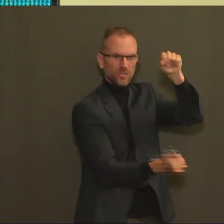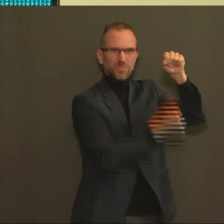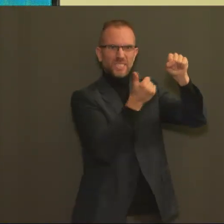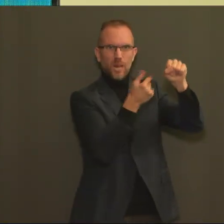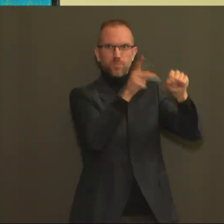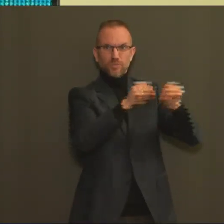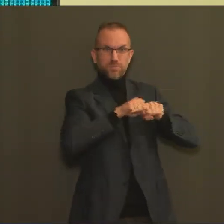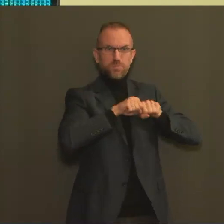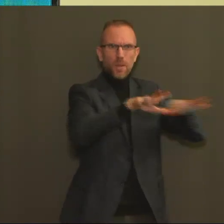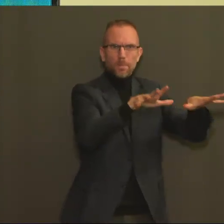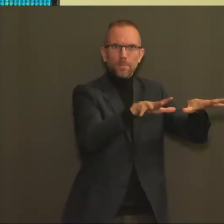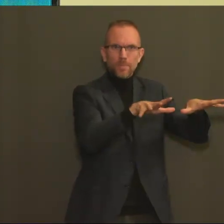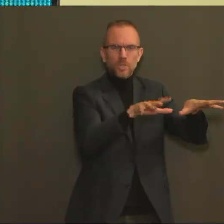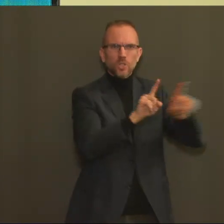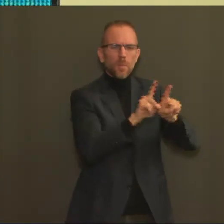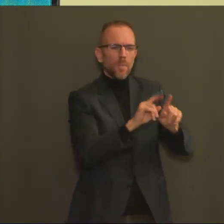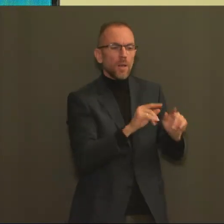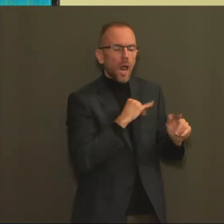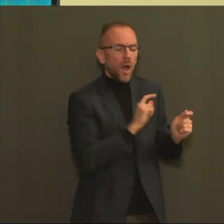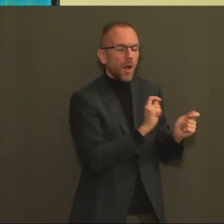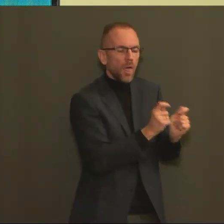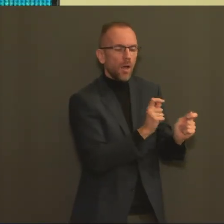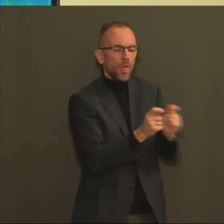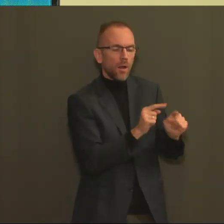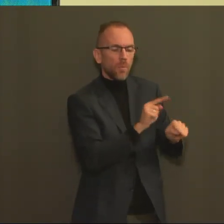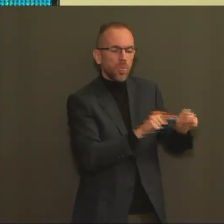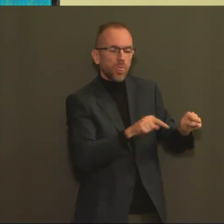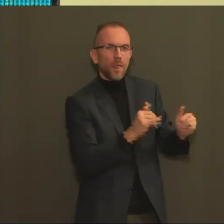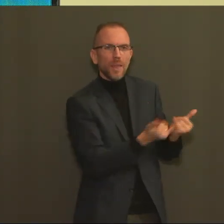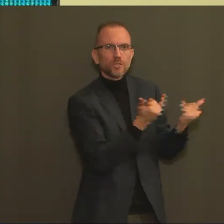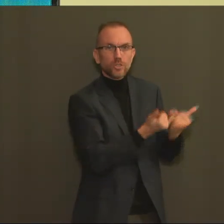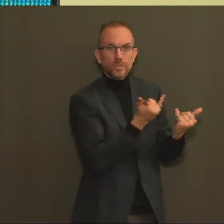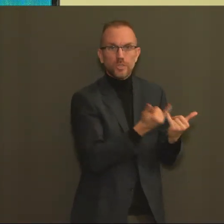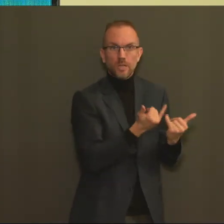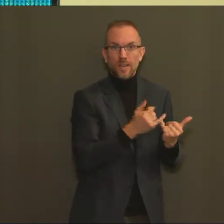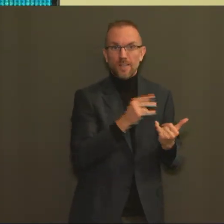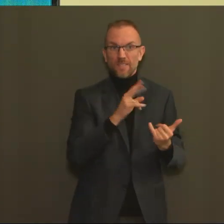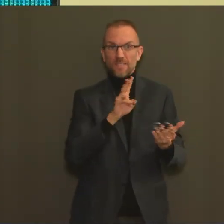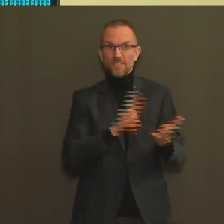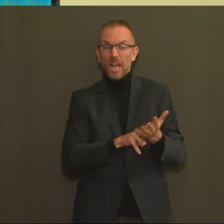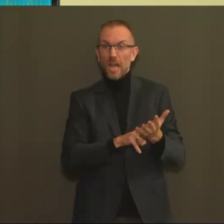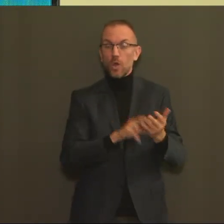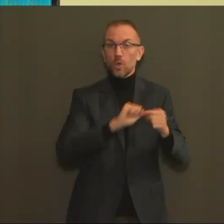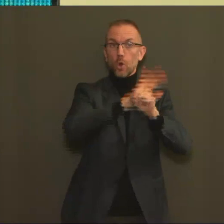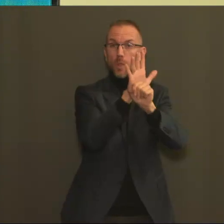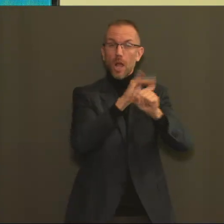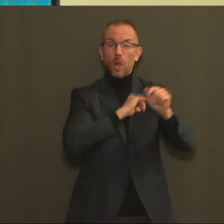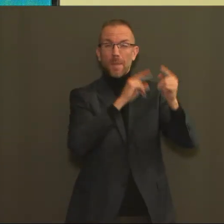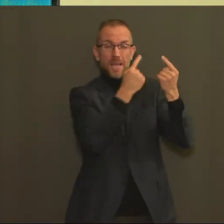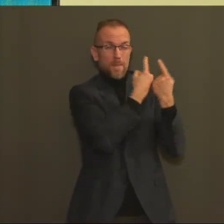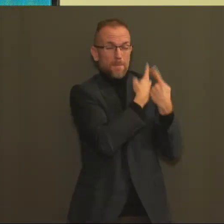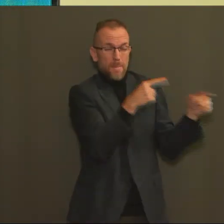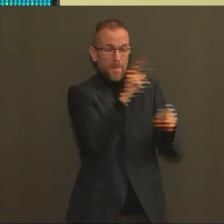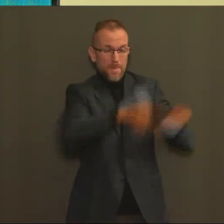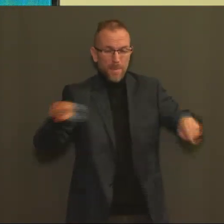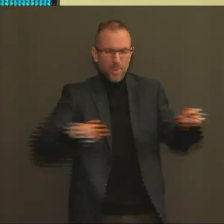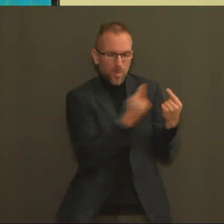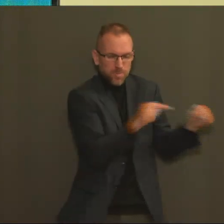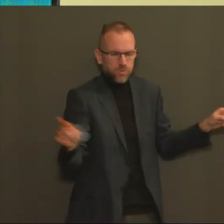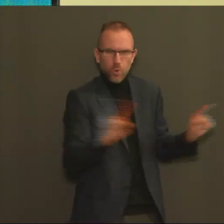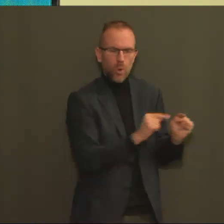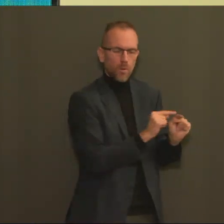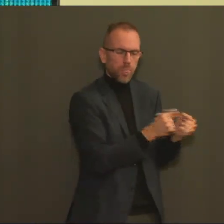kinders van pacifique het humor ooit ruckus ukkies al al een europese mode idool doen daar van paridon geen op en meet